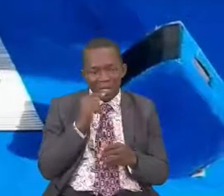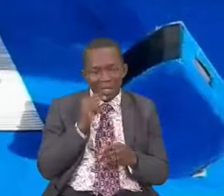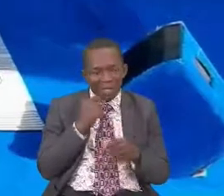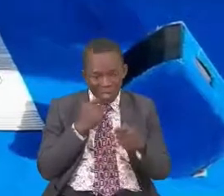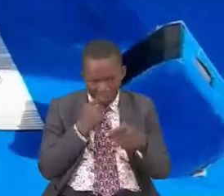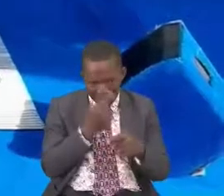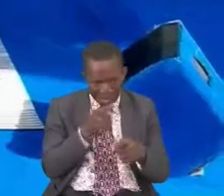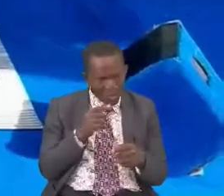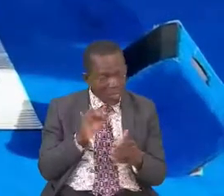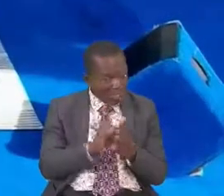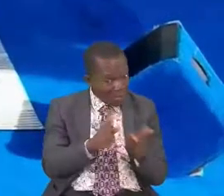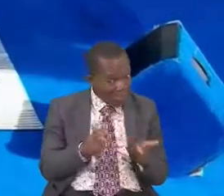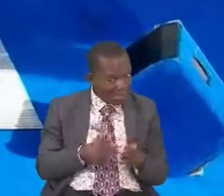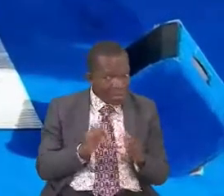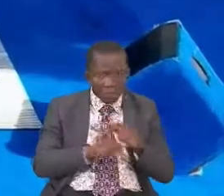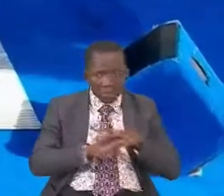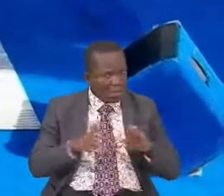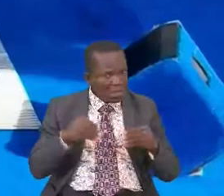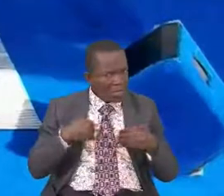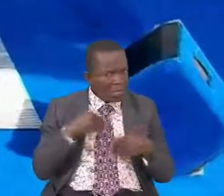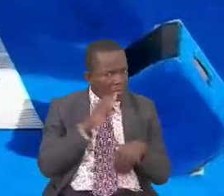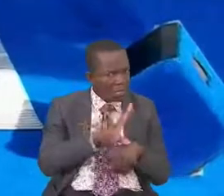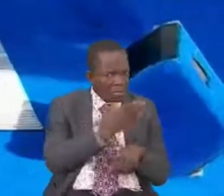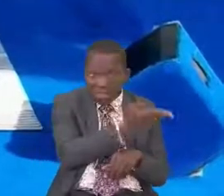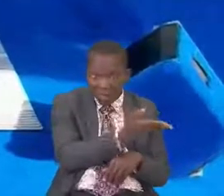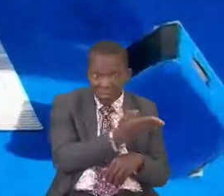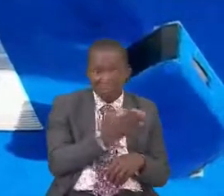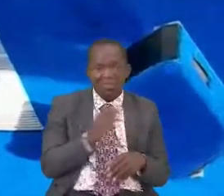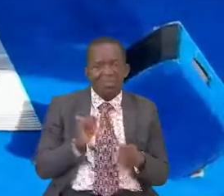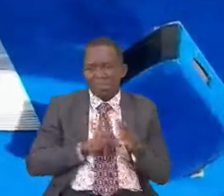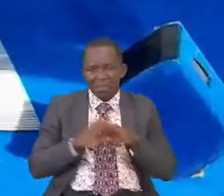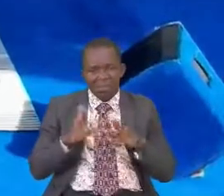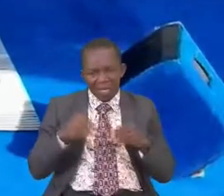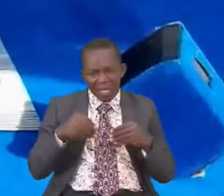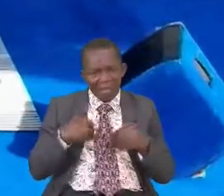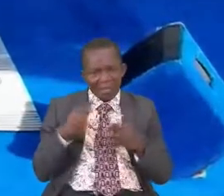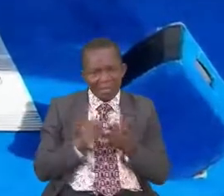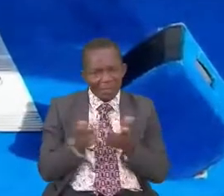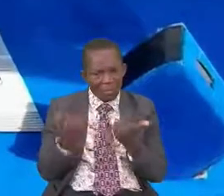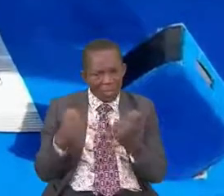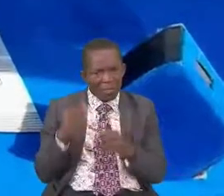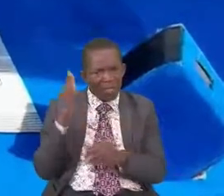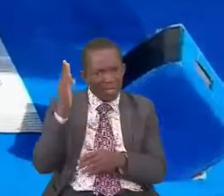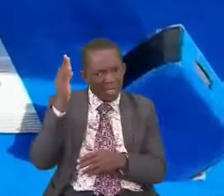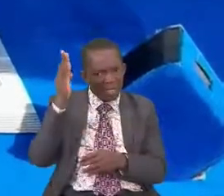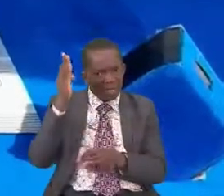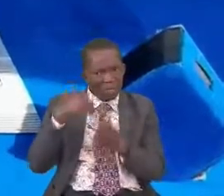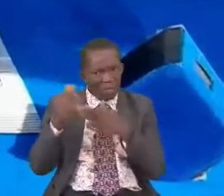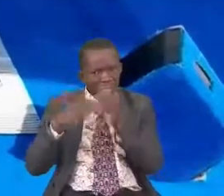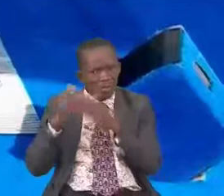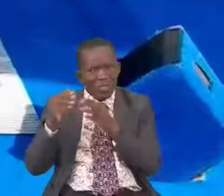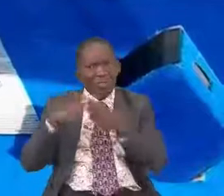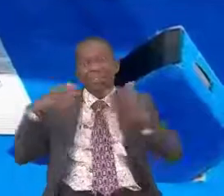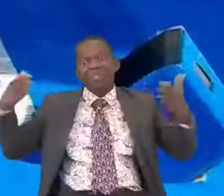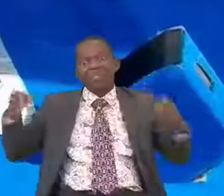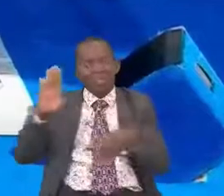Hein? Il n'accepte pas que tu viennes et dire que tu veux bâtir une grande église. Ça